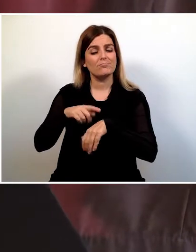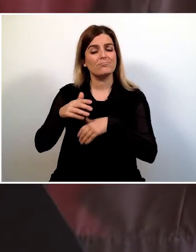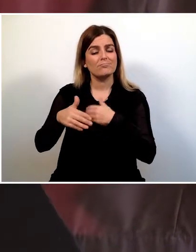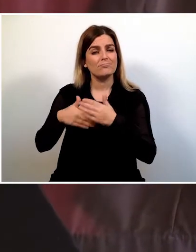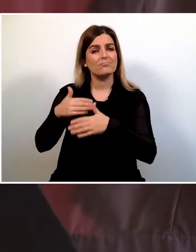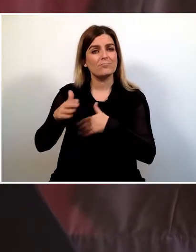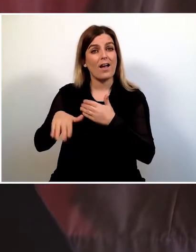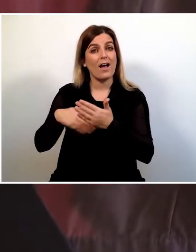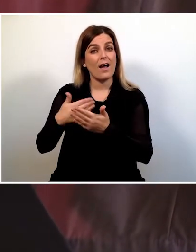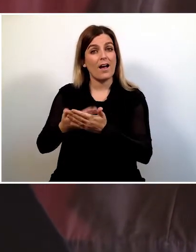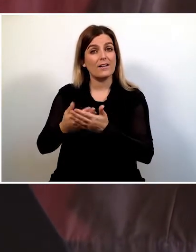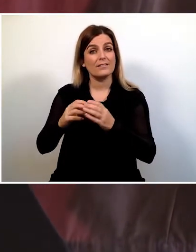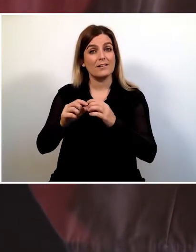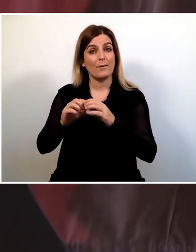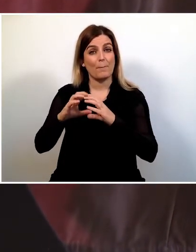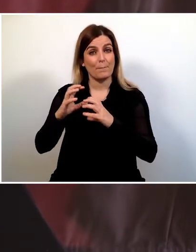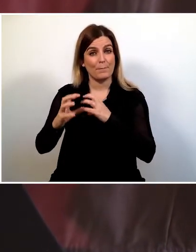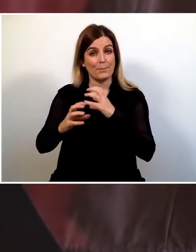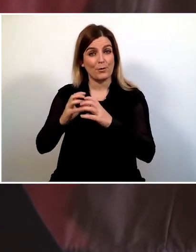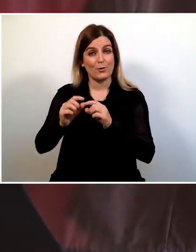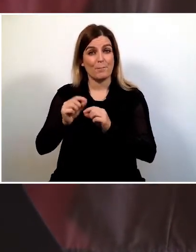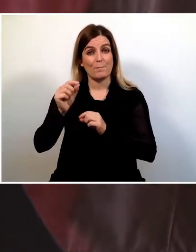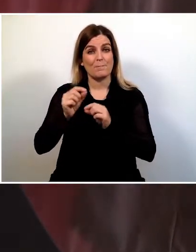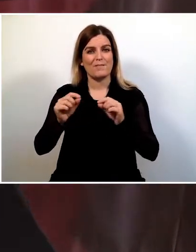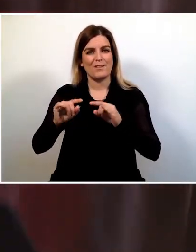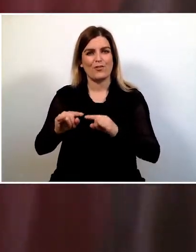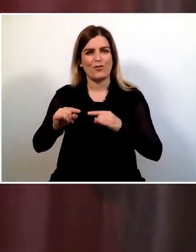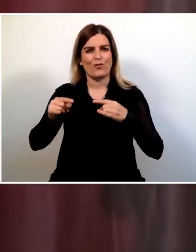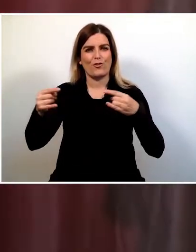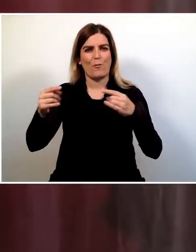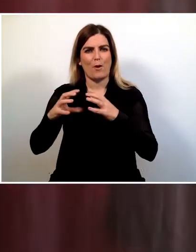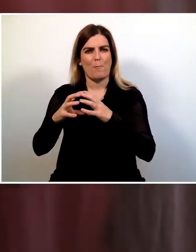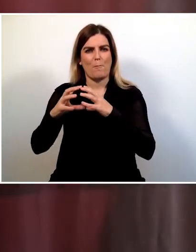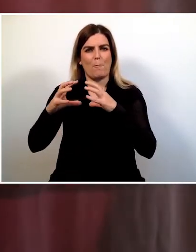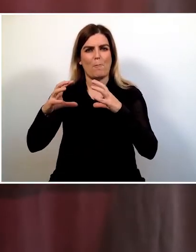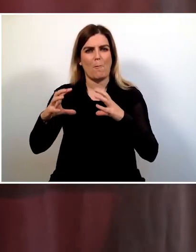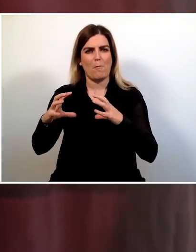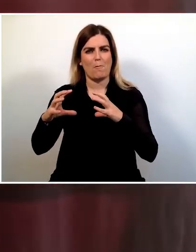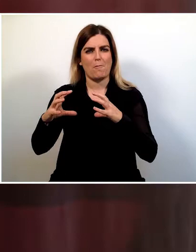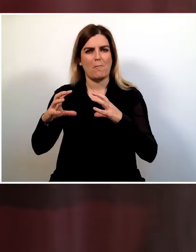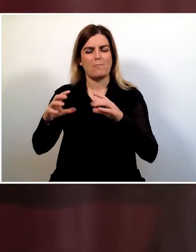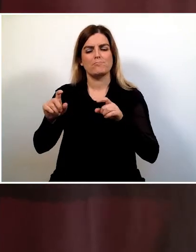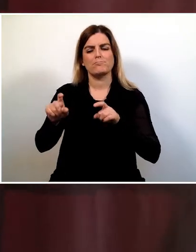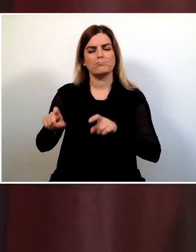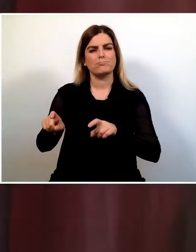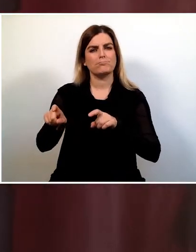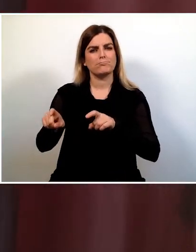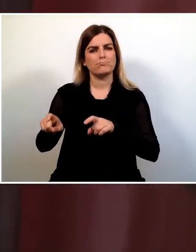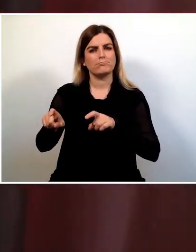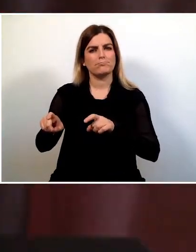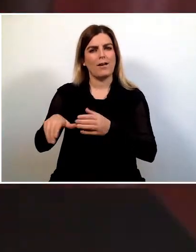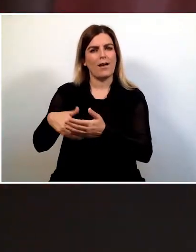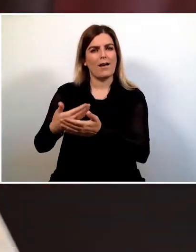augmentant. Ha de doblar el volum, la deixem reposar que fermenti.